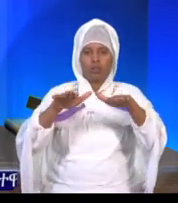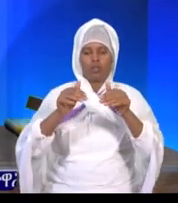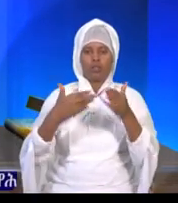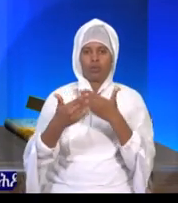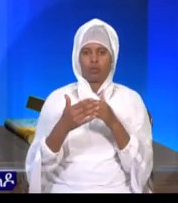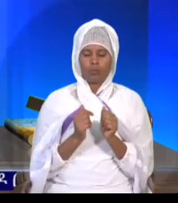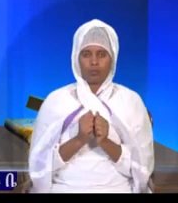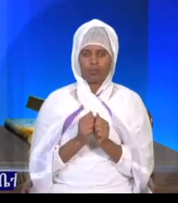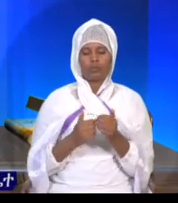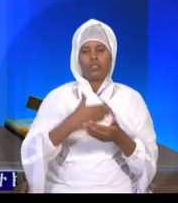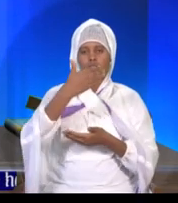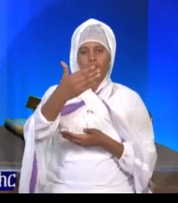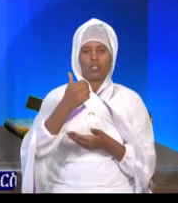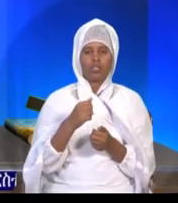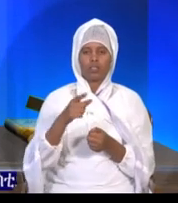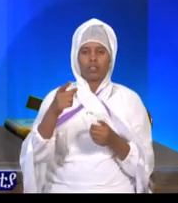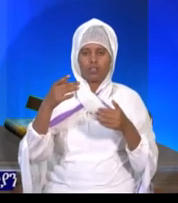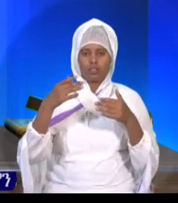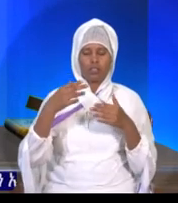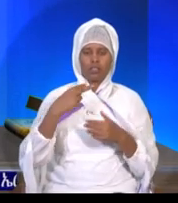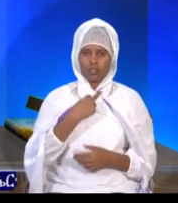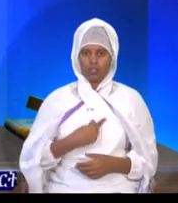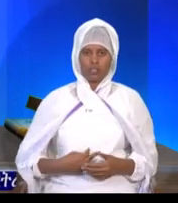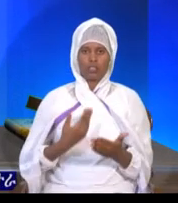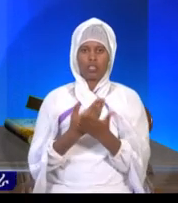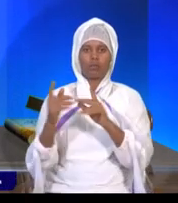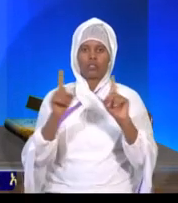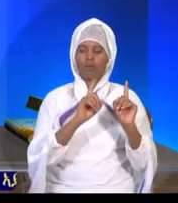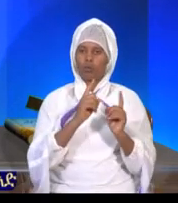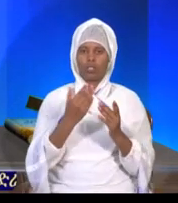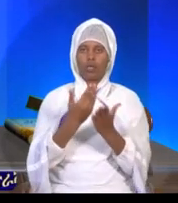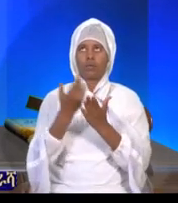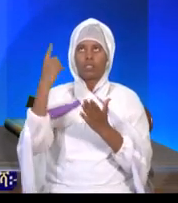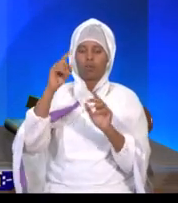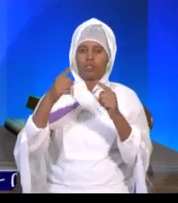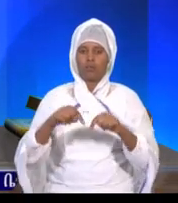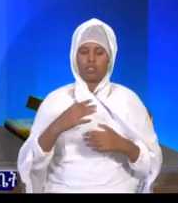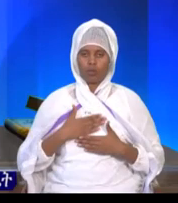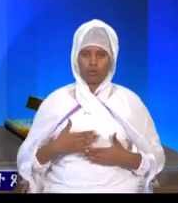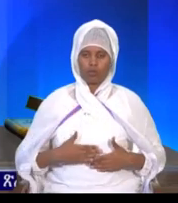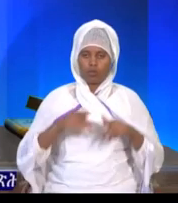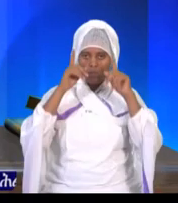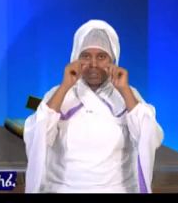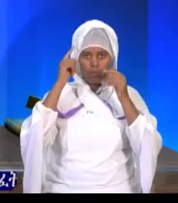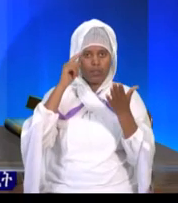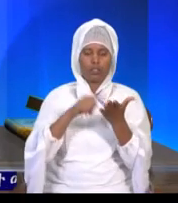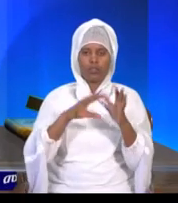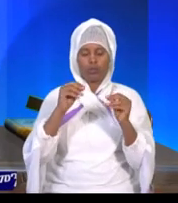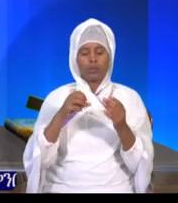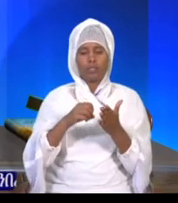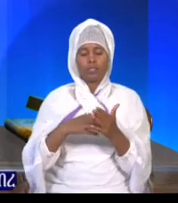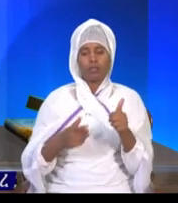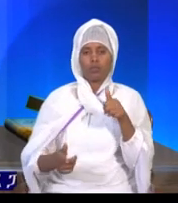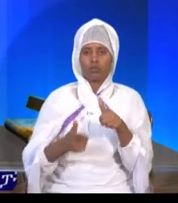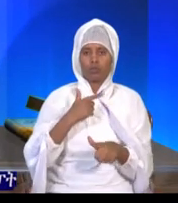ኣንቢሮም ይባርኽዎም ሽዑኡ እቲ ክህነት ናይ ሰብ ዘይኮነ ካብ እግዚኣብሄር ዝመፀ ኣብ ሰብነቶም ይሓደር ማለት እዩ